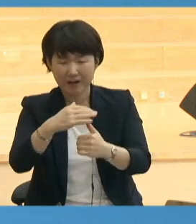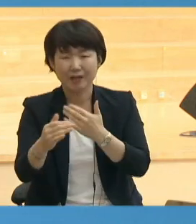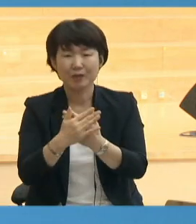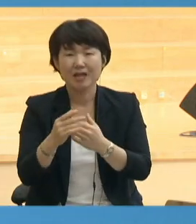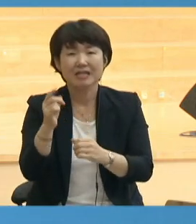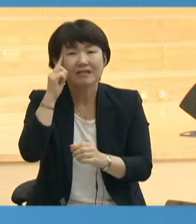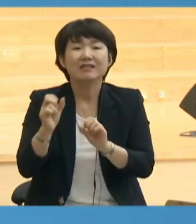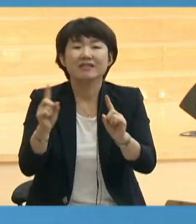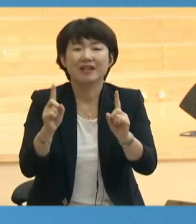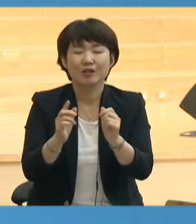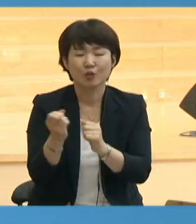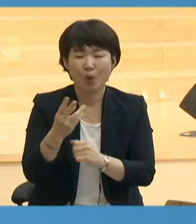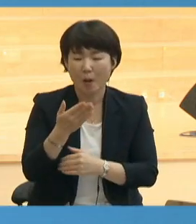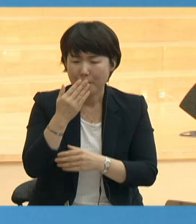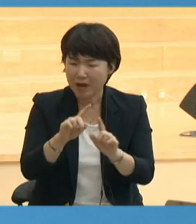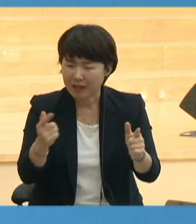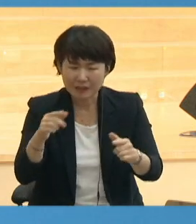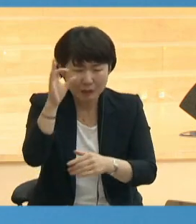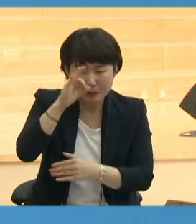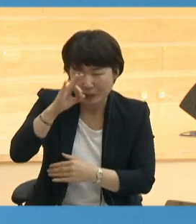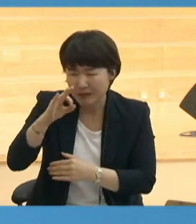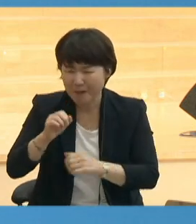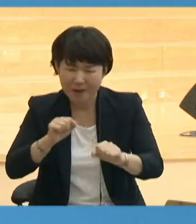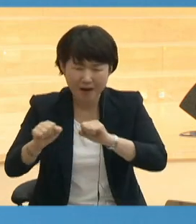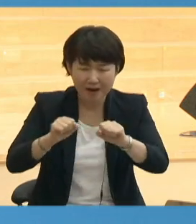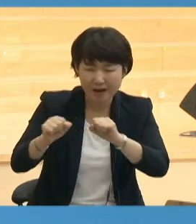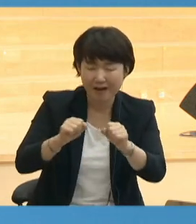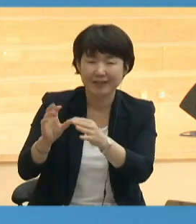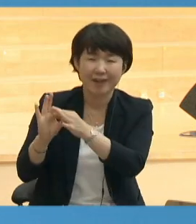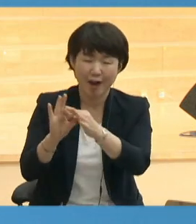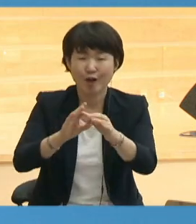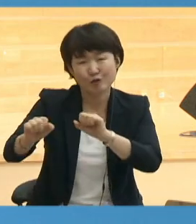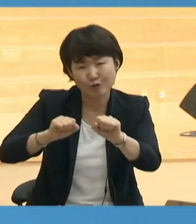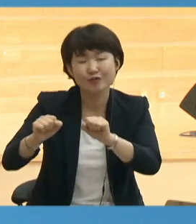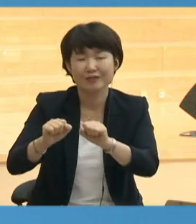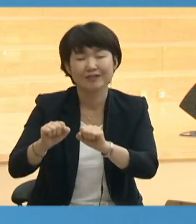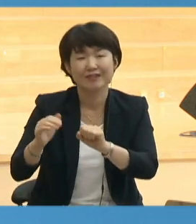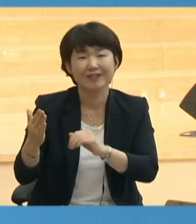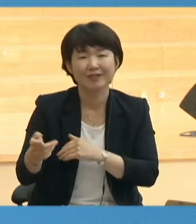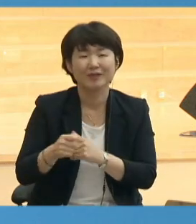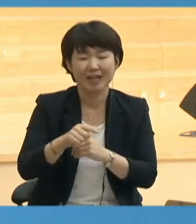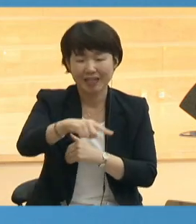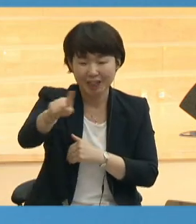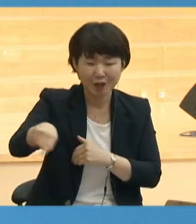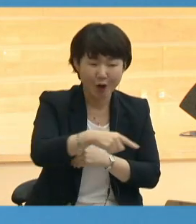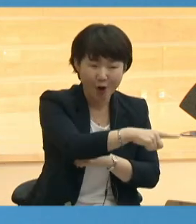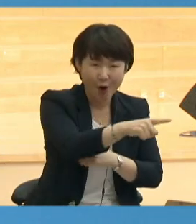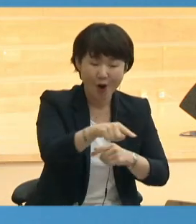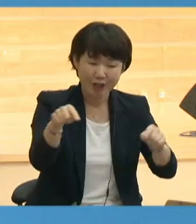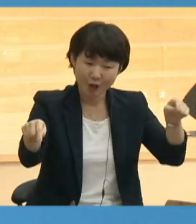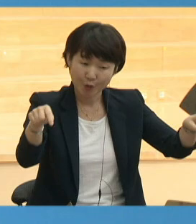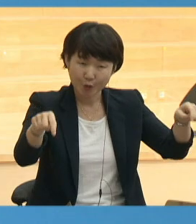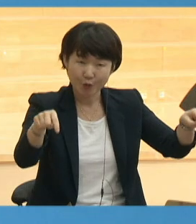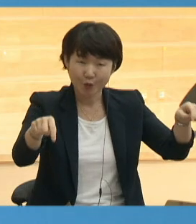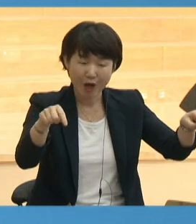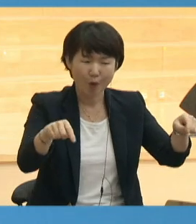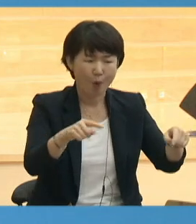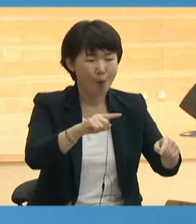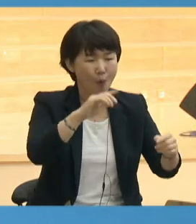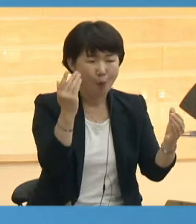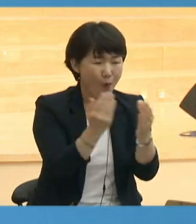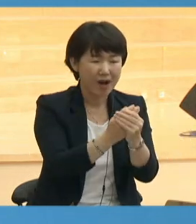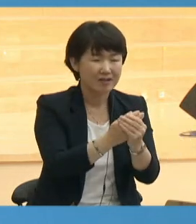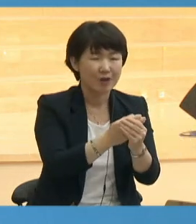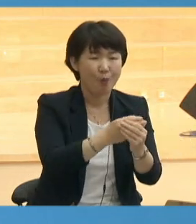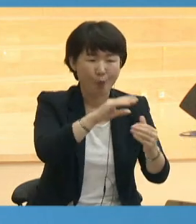음식을 찾아 끊임없이 차단에 움직여 다녀야 돼 자 결과 어떻게 됐을까요 전자의 좌 원한게 동물들은 어떻게